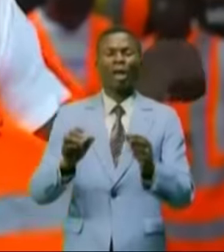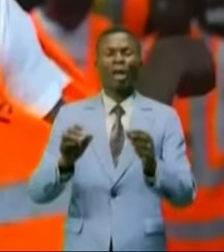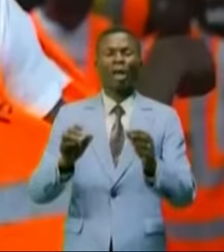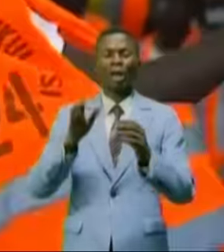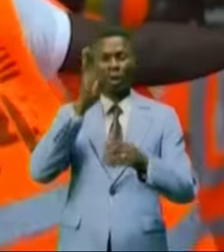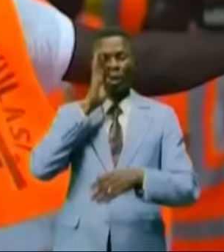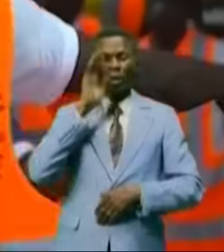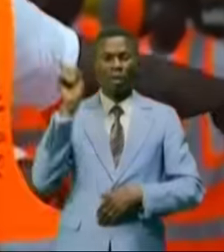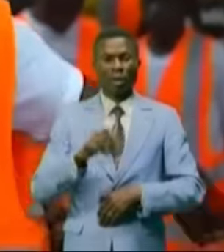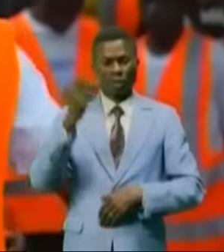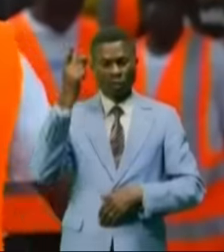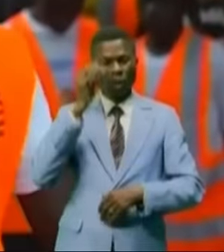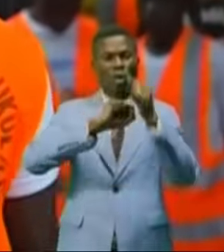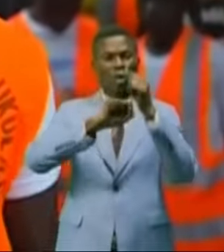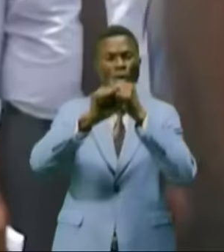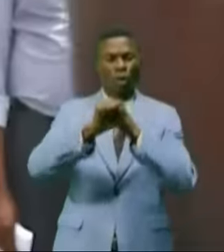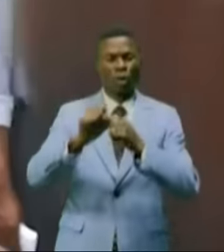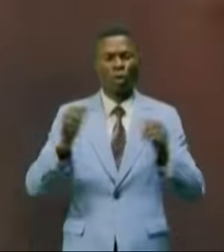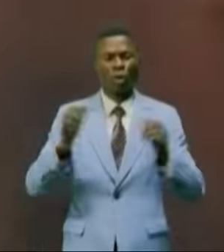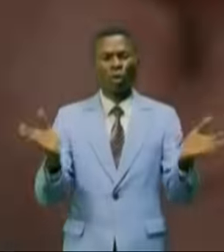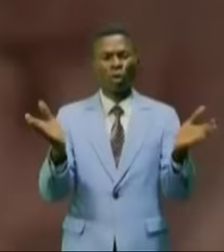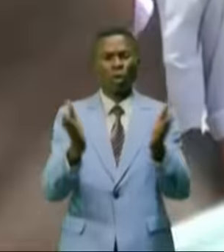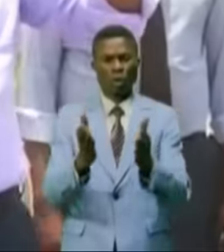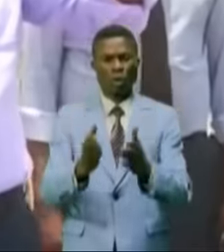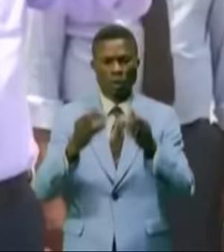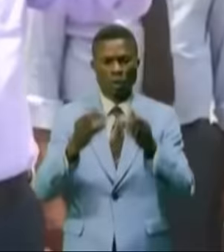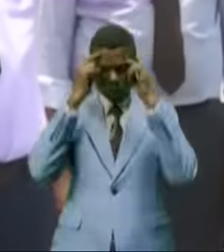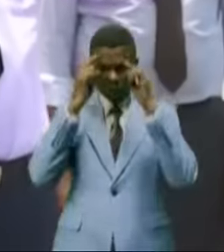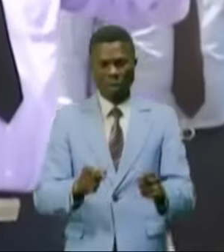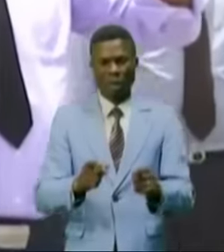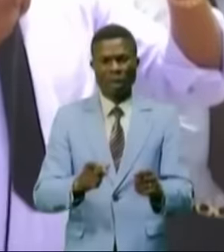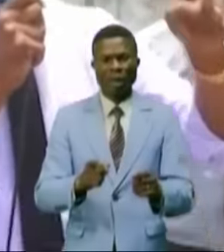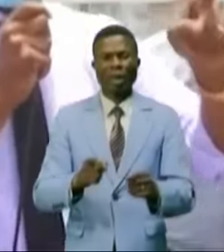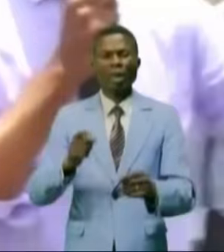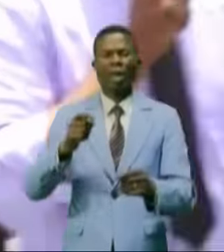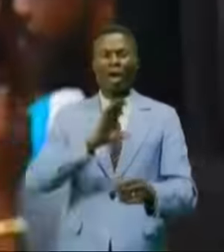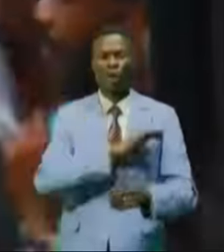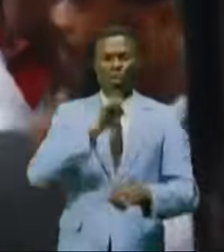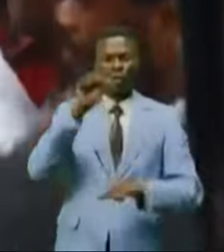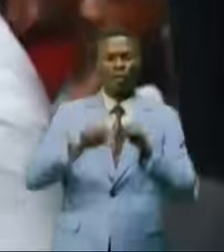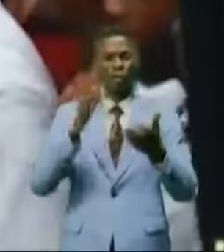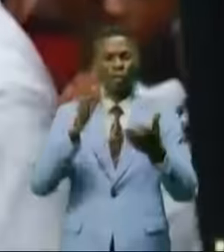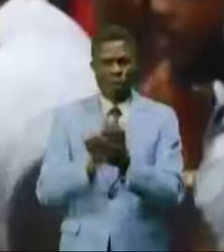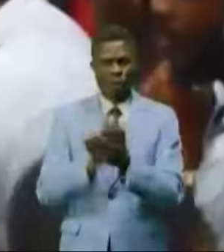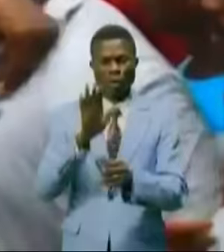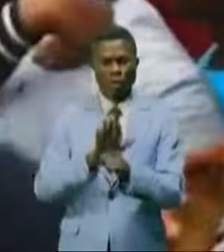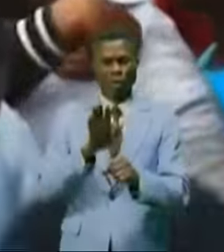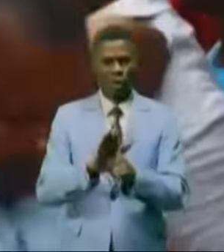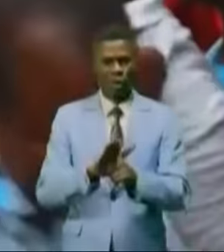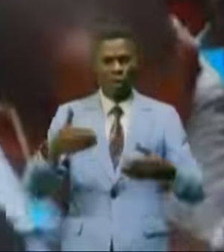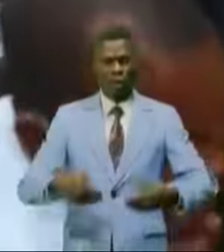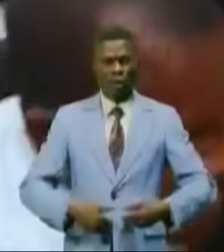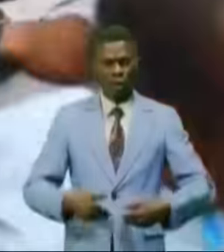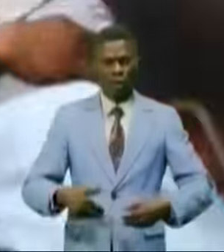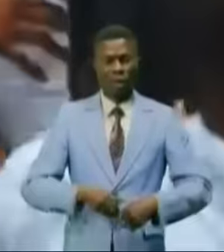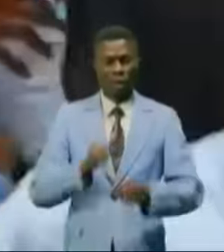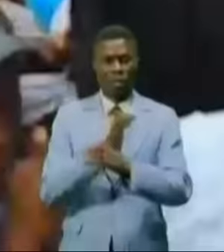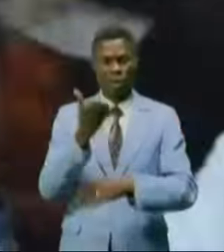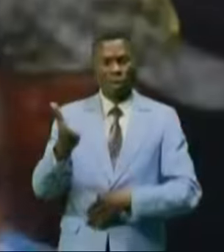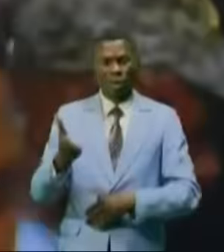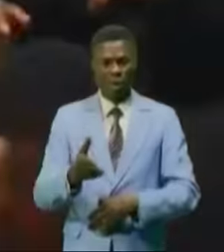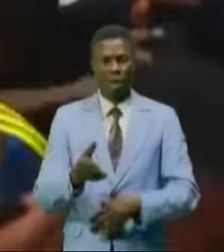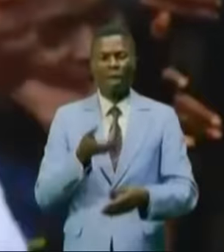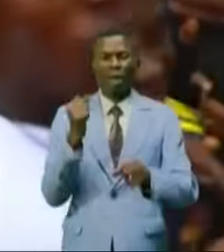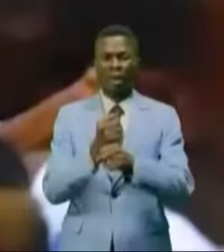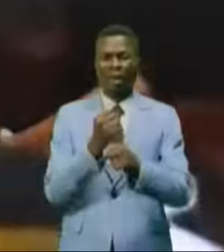la sensibilisation, la mobilisation et la désintoxication doivent s'intensifier pour plus de jeunes disponibles. Une